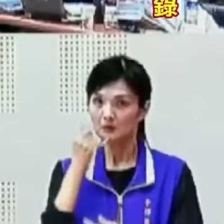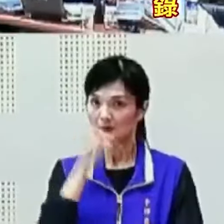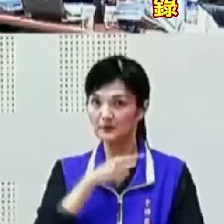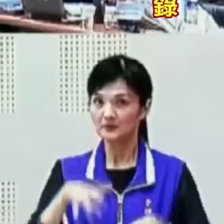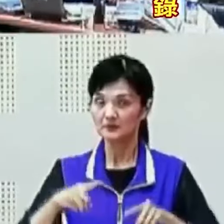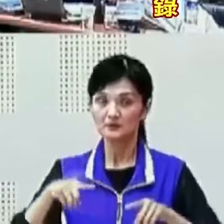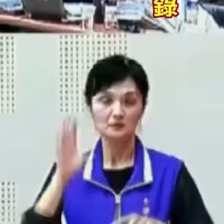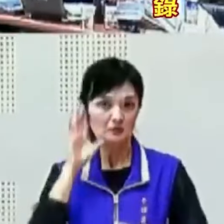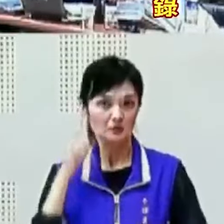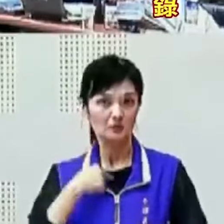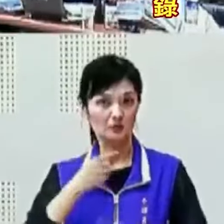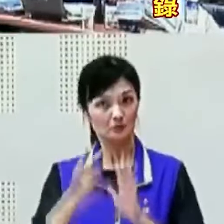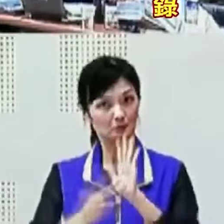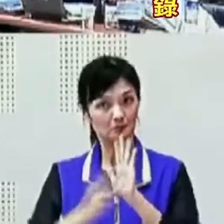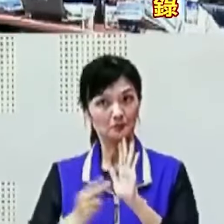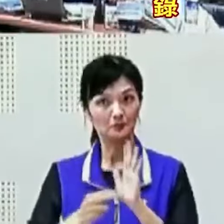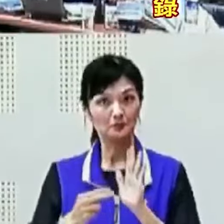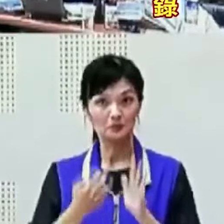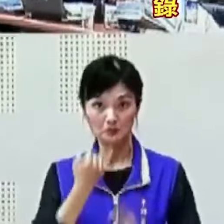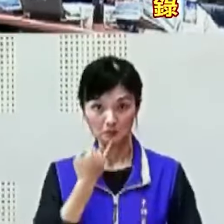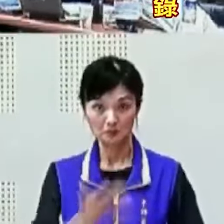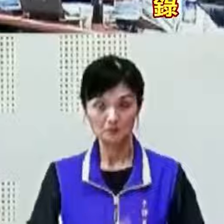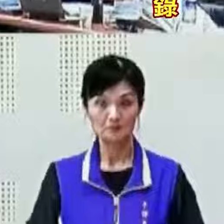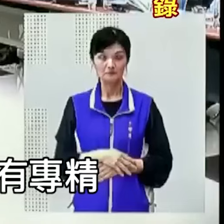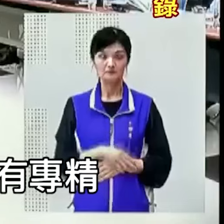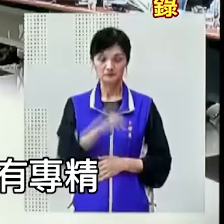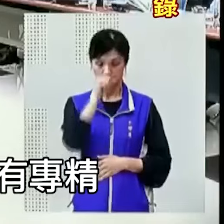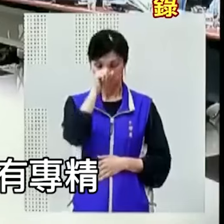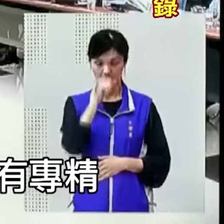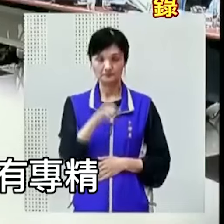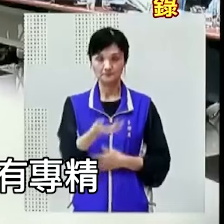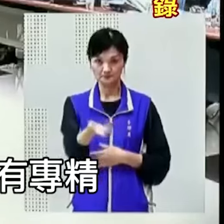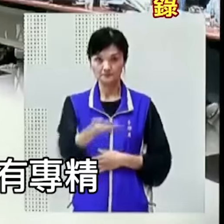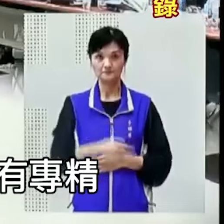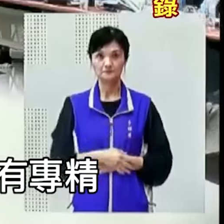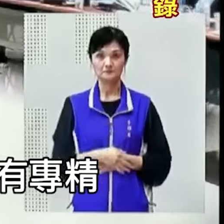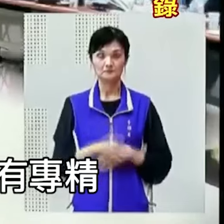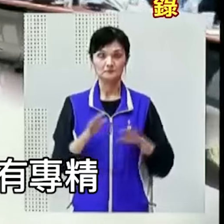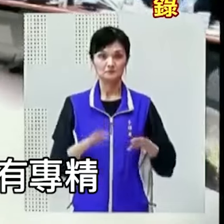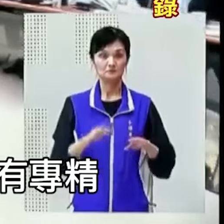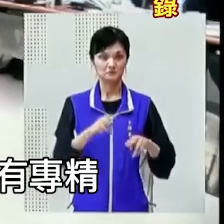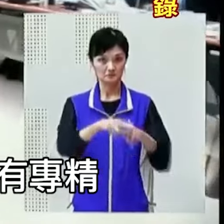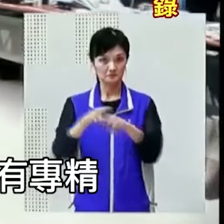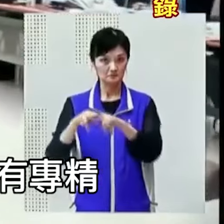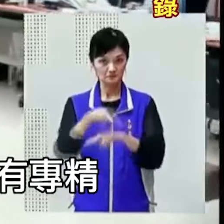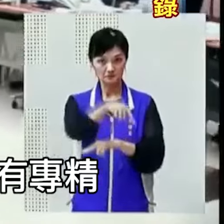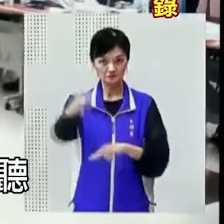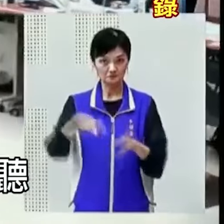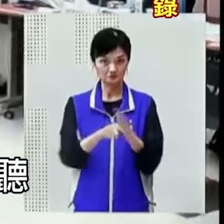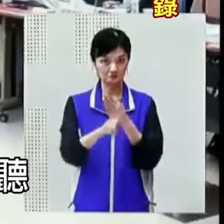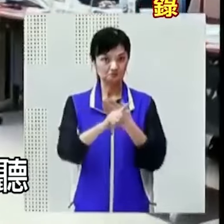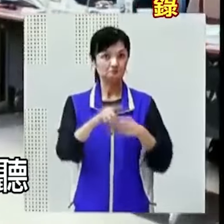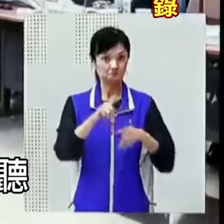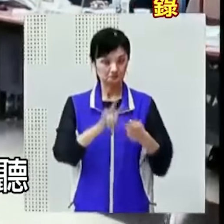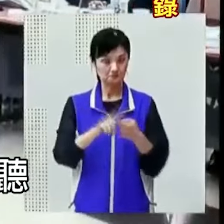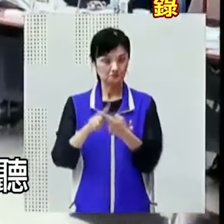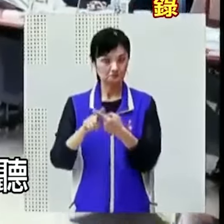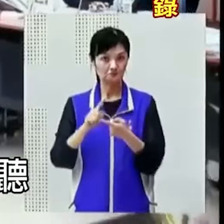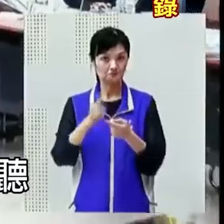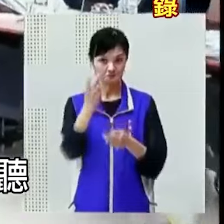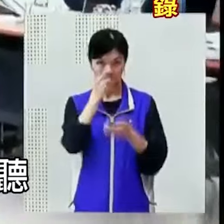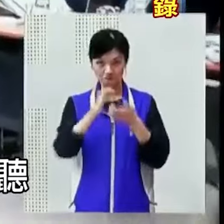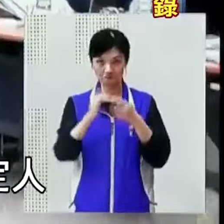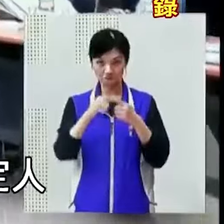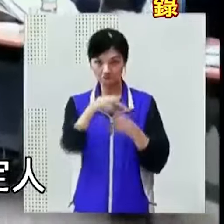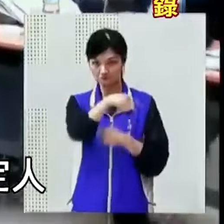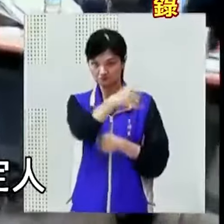吗？ 好，请说。 我想今天这个在场的鉴定人都学我专心，我们也很想仔细的聆